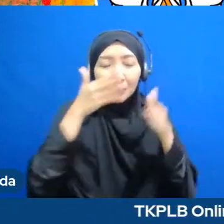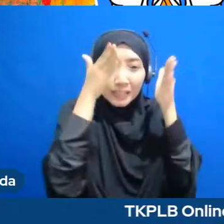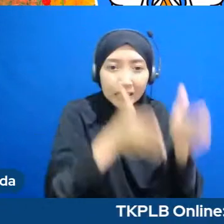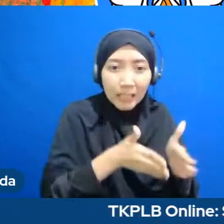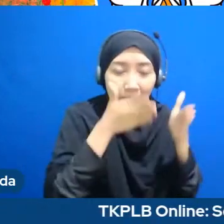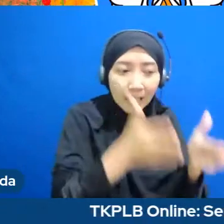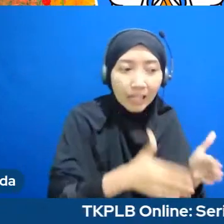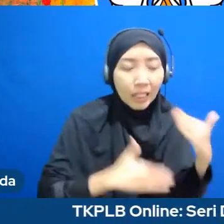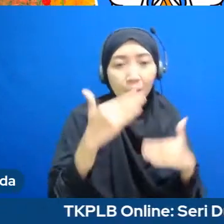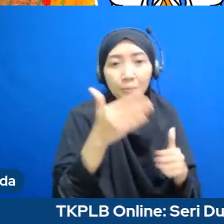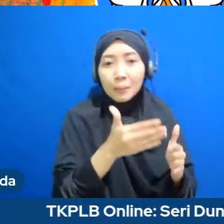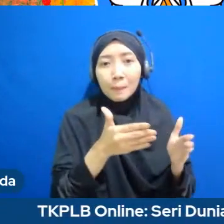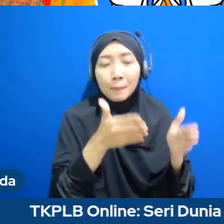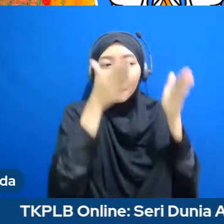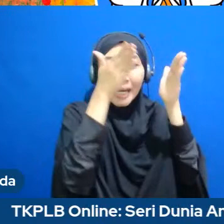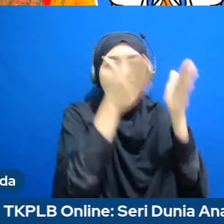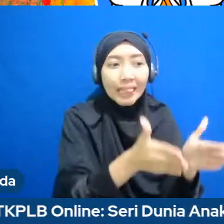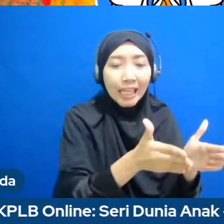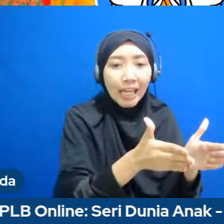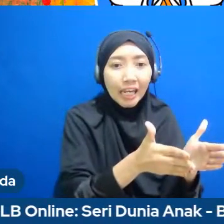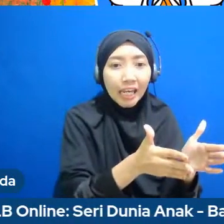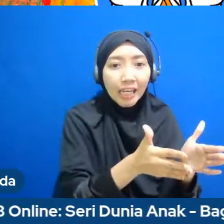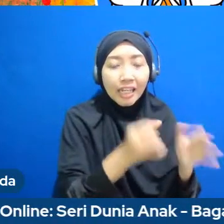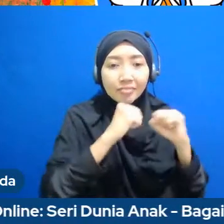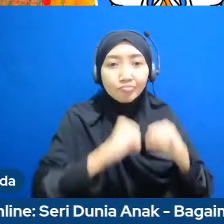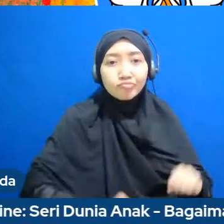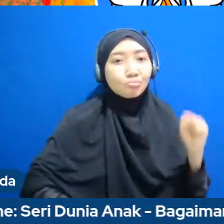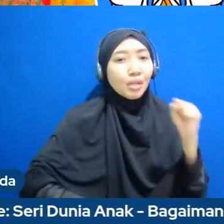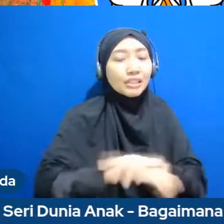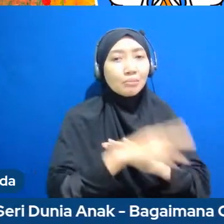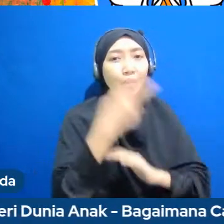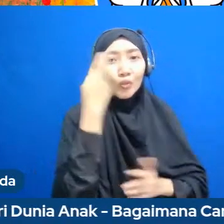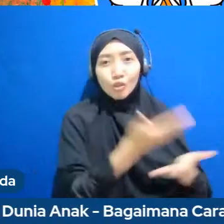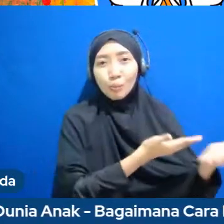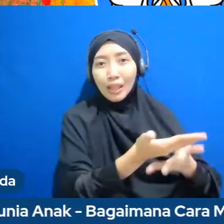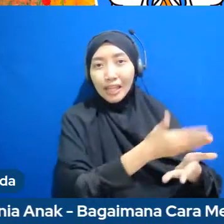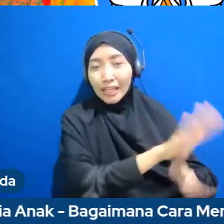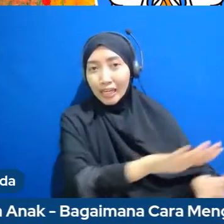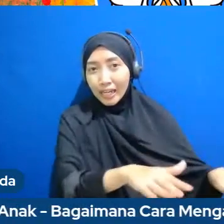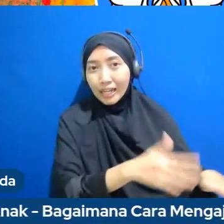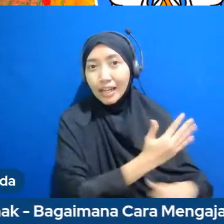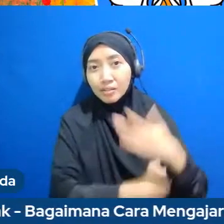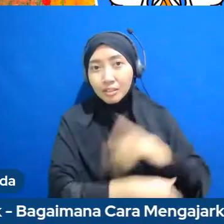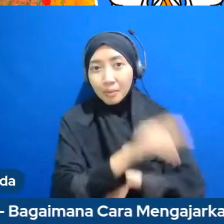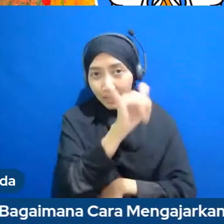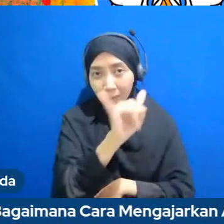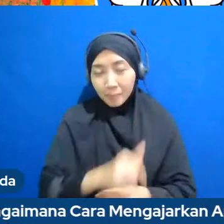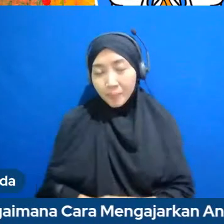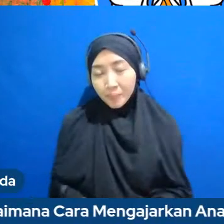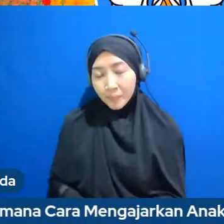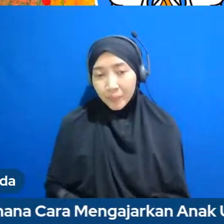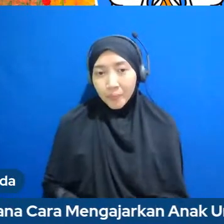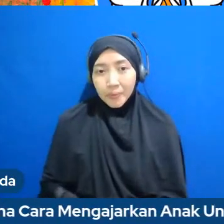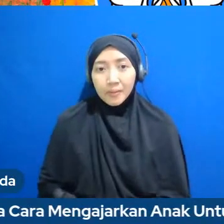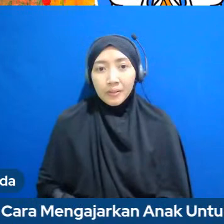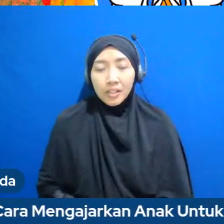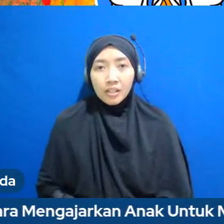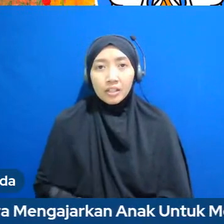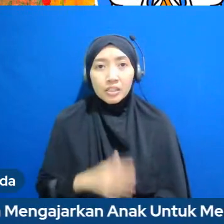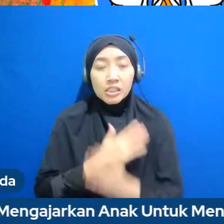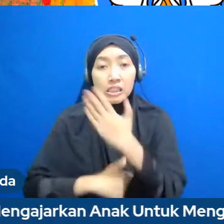jadi butuh energi yang lebih maksimal untuk melayani mereka, seperti itu. Jadi ABK itu